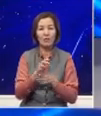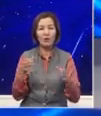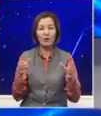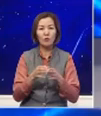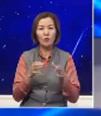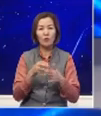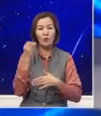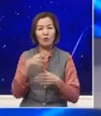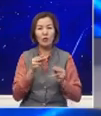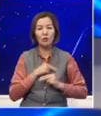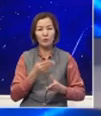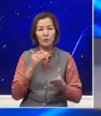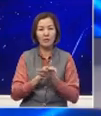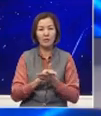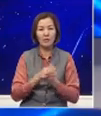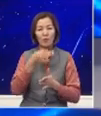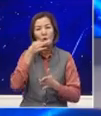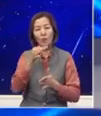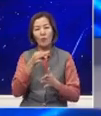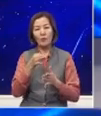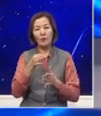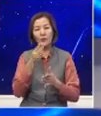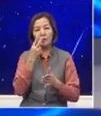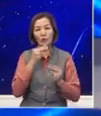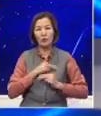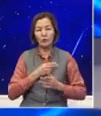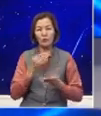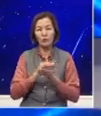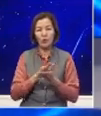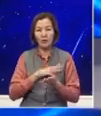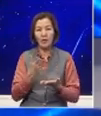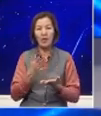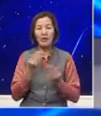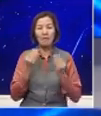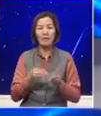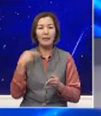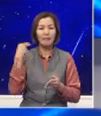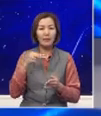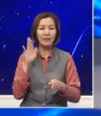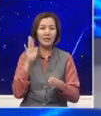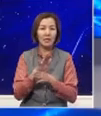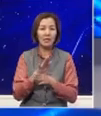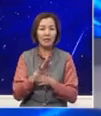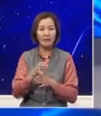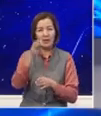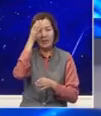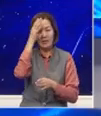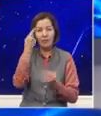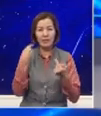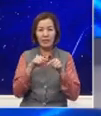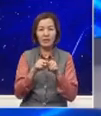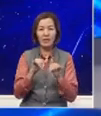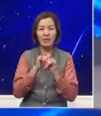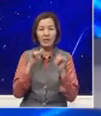тілшілер тобы орталық жұмысымен танысып, оның тәжірибелік базаларында болды. Айта кетейік, биыл президент жарлығымен ғылым және